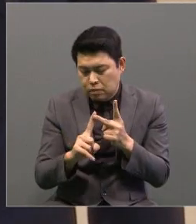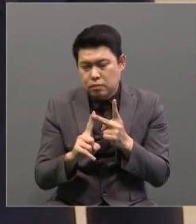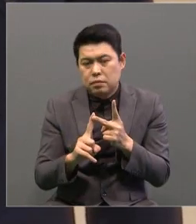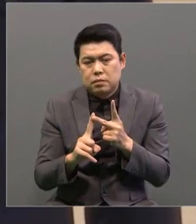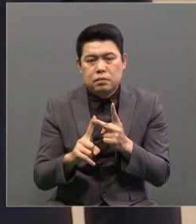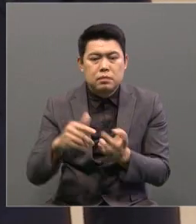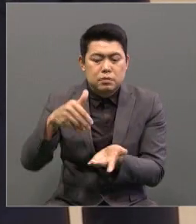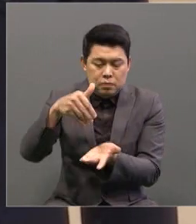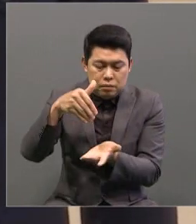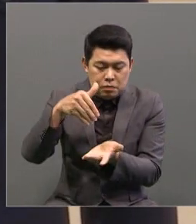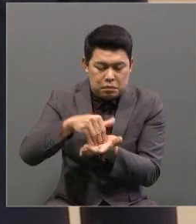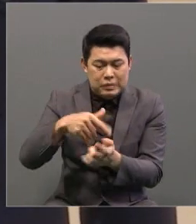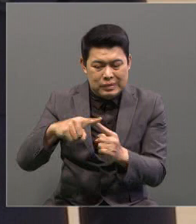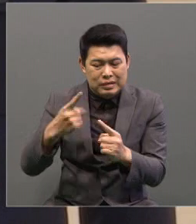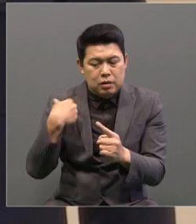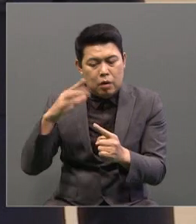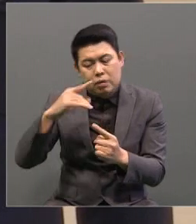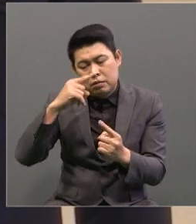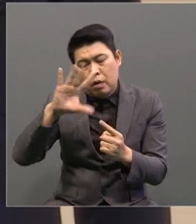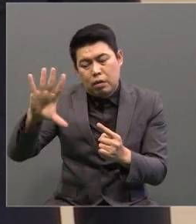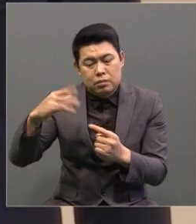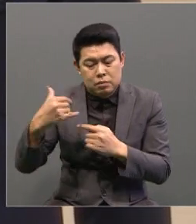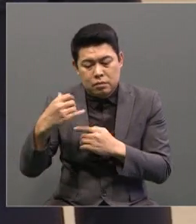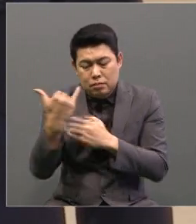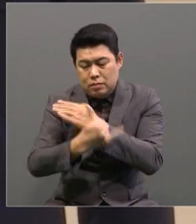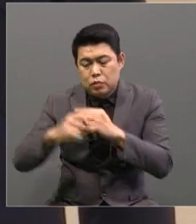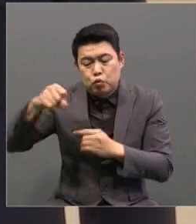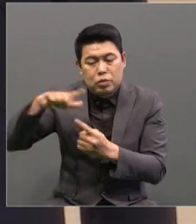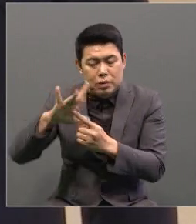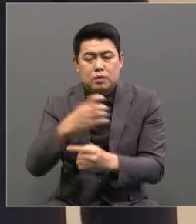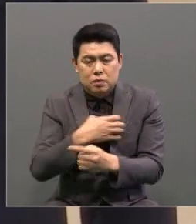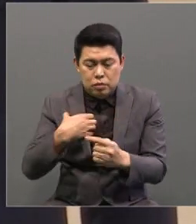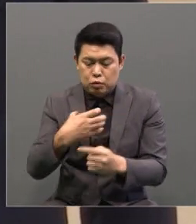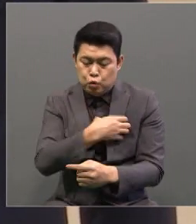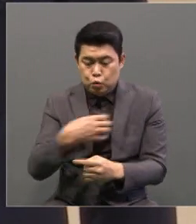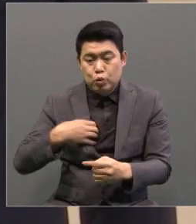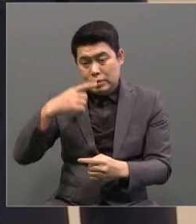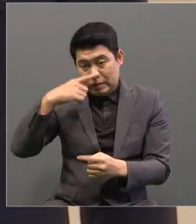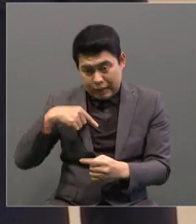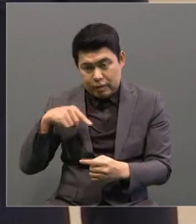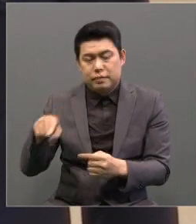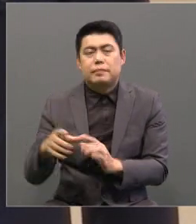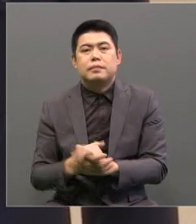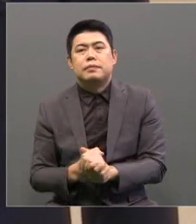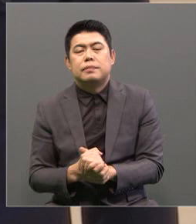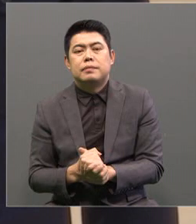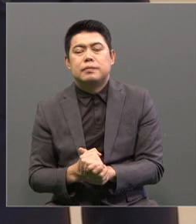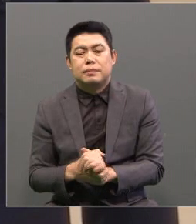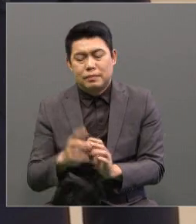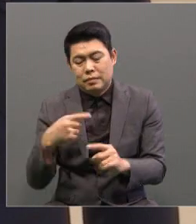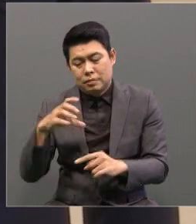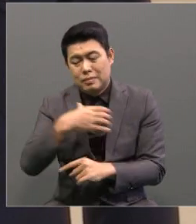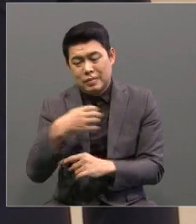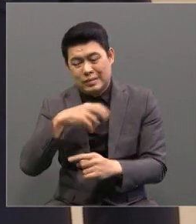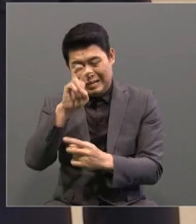ศูนย์กิติมศักดิ์ประจำประเทศซูดานนะครับศาลเอกอัครทูตไทยประจำกรุงไคโรประเทศอียิปต์นะ